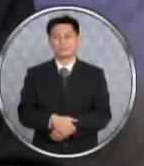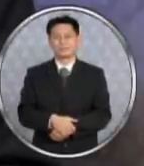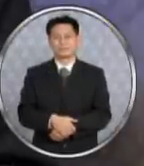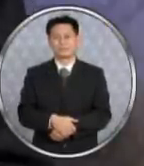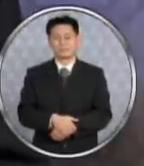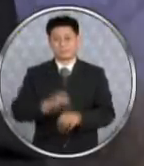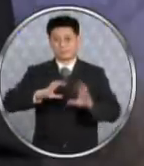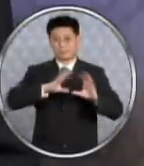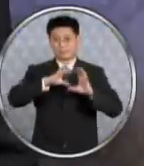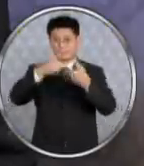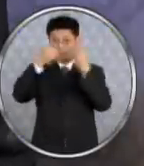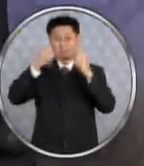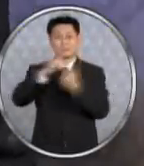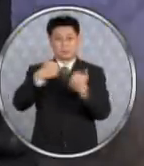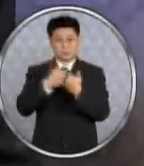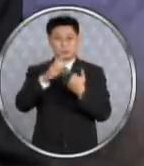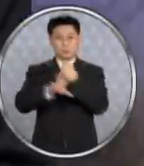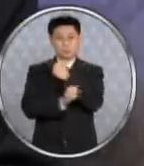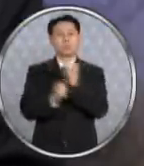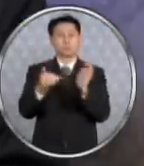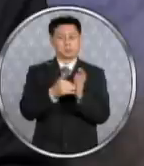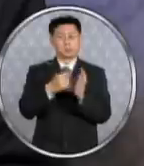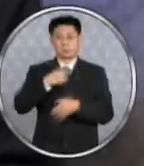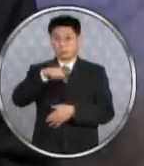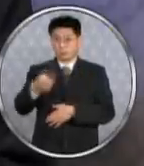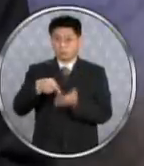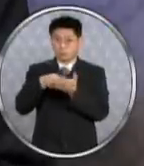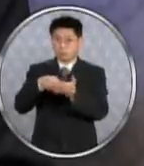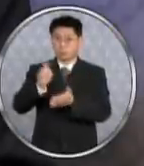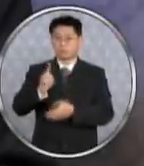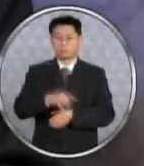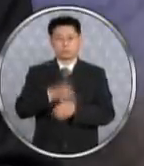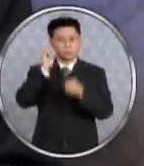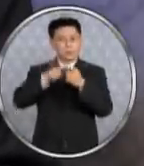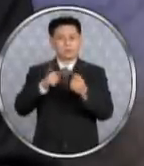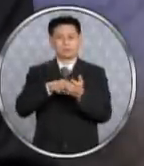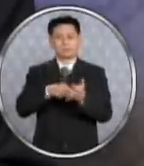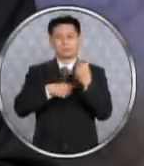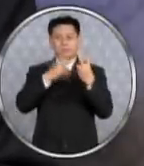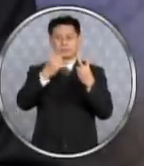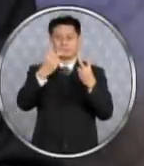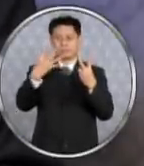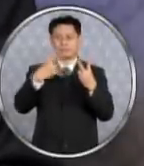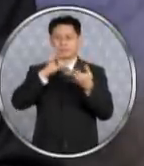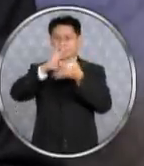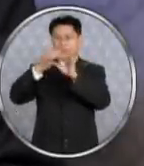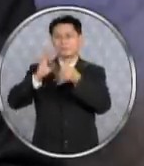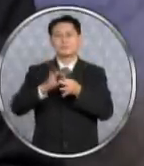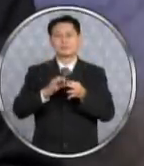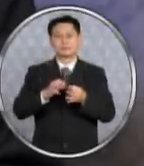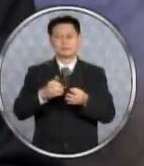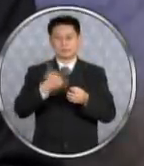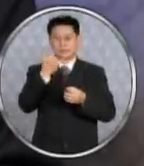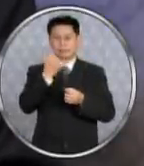有了四大运作基础，我要在这里郑重宣布，下一阶段的国家目标就是申办2024年的奥运，由各